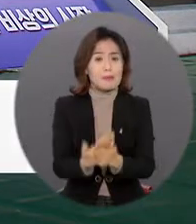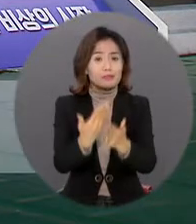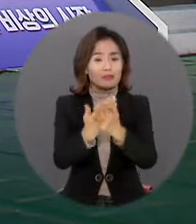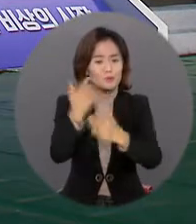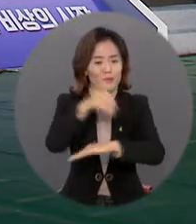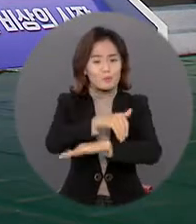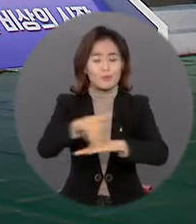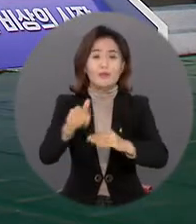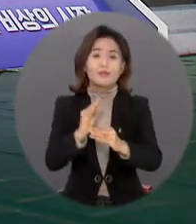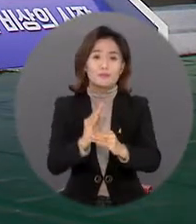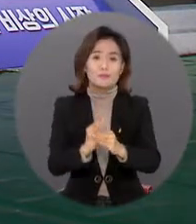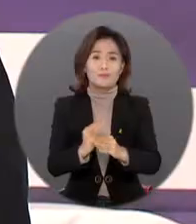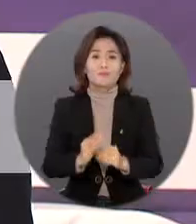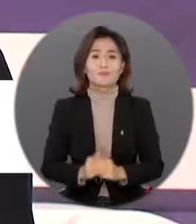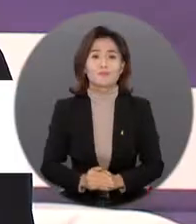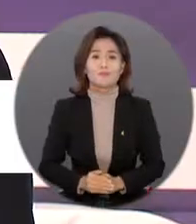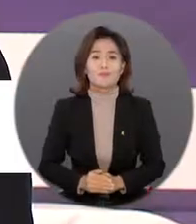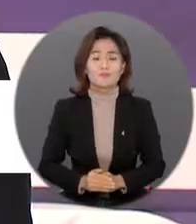삼는다는 계획입니다.